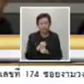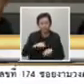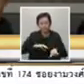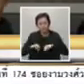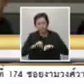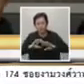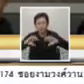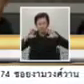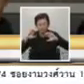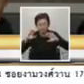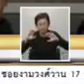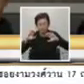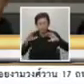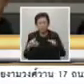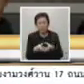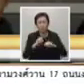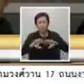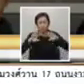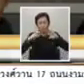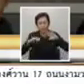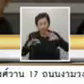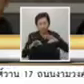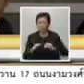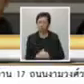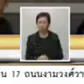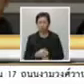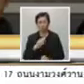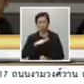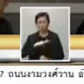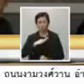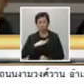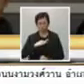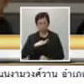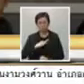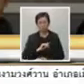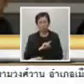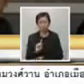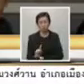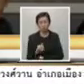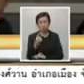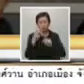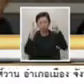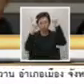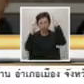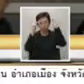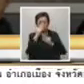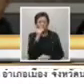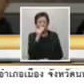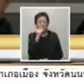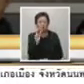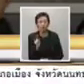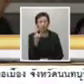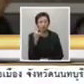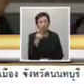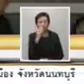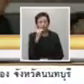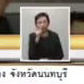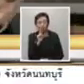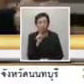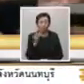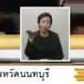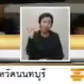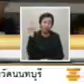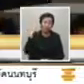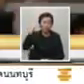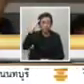านั้นผมอย่างนี้ผมคิดว่าในวันแรกที่ท่านนายกพูดในวันแรกครั้งแรกเลยท่านก็พูดถึงเรื่องอดีตปฏิ